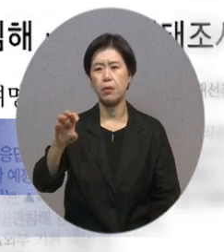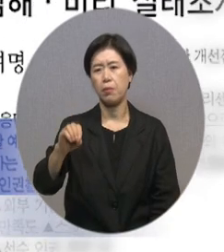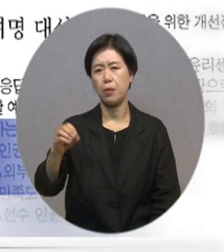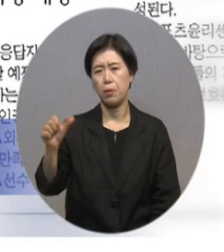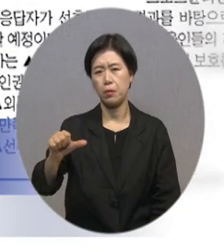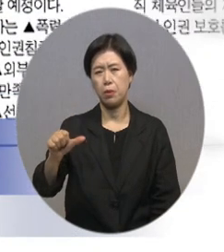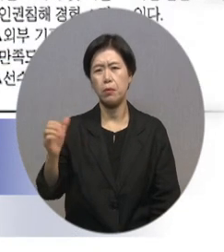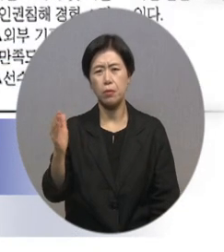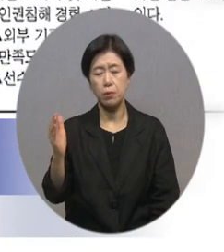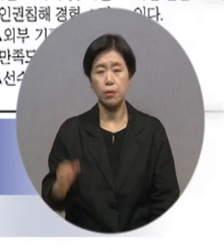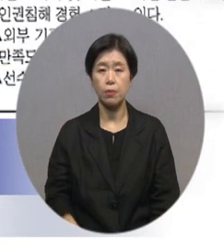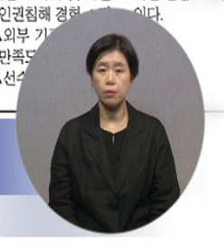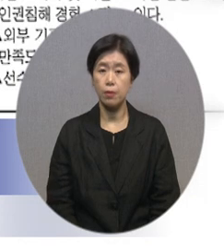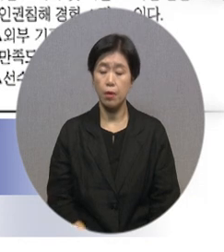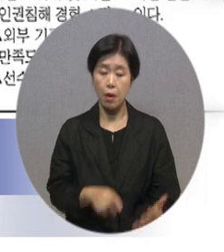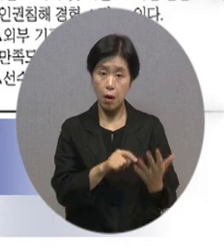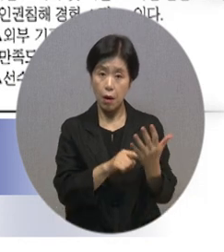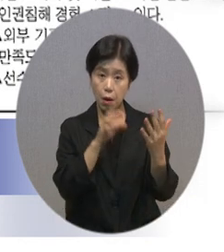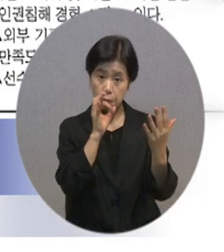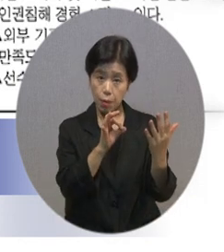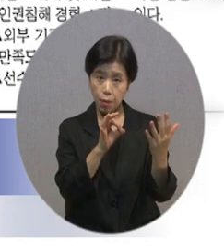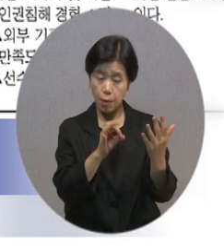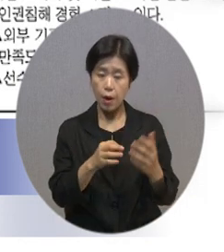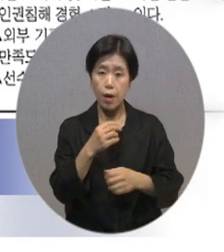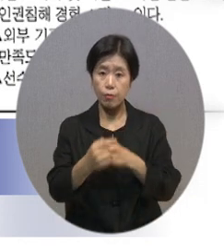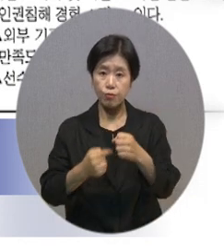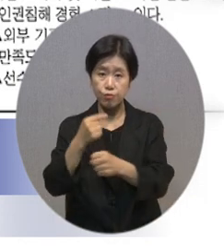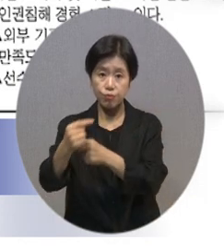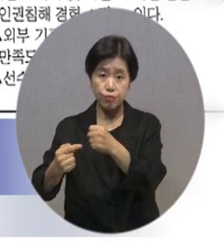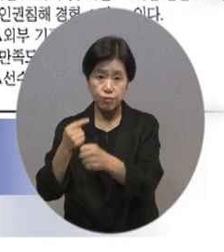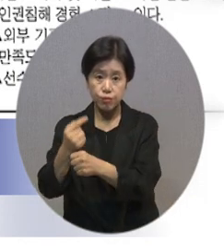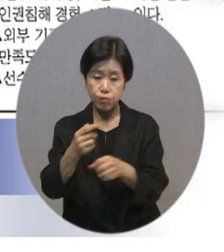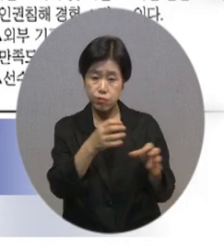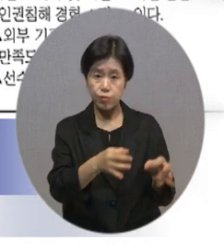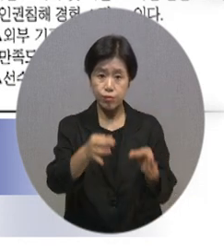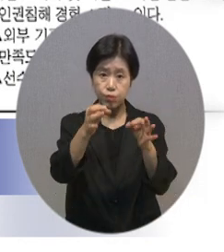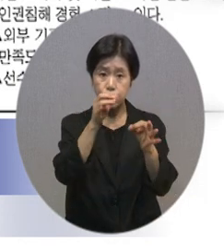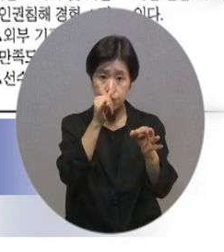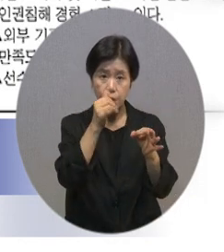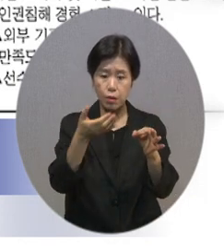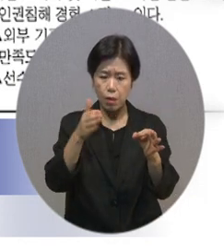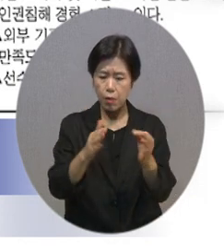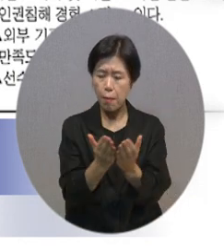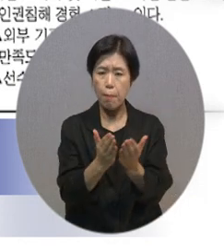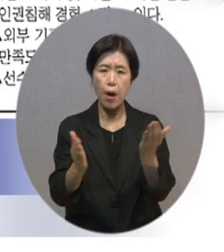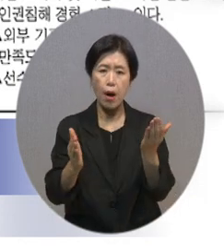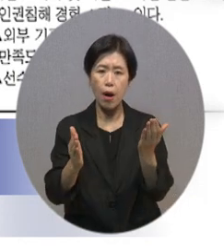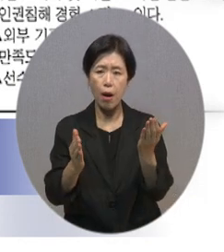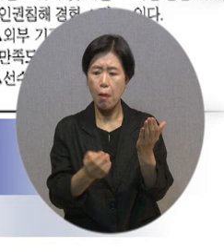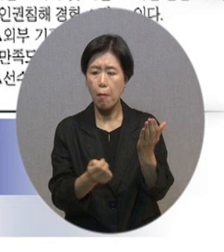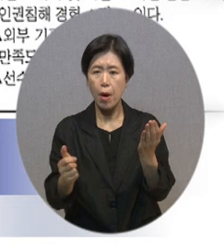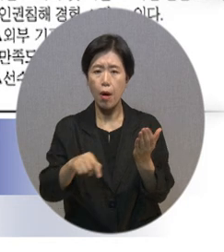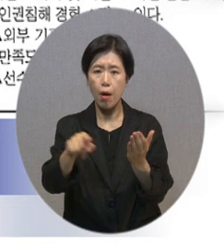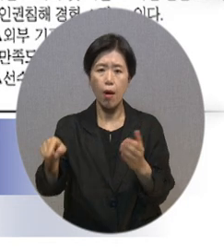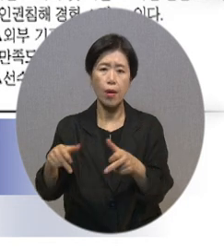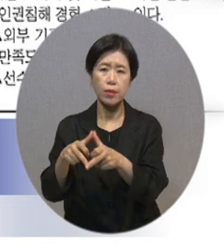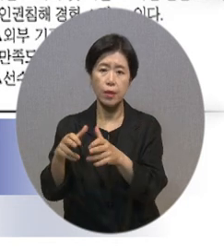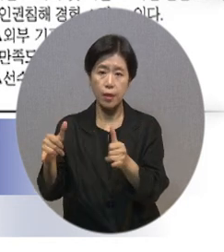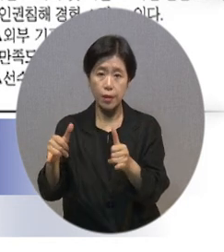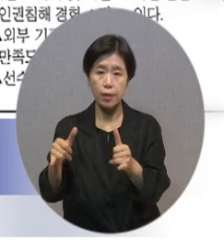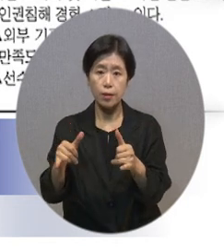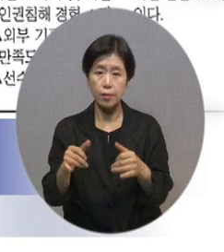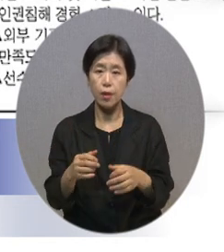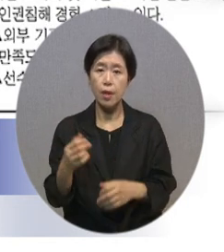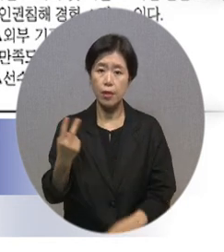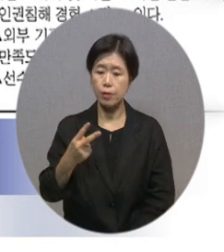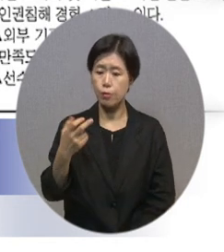확인됐는데요 자료에 따르면 최저 임금은 해마다 오르고 있으나 최저임금 적용제외 장애인의 임금은 지난